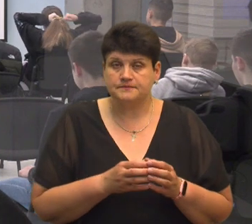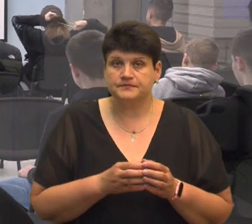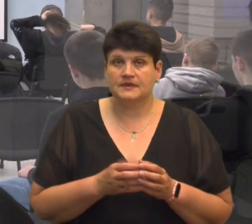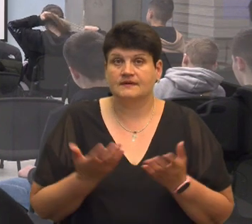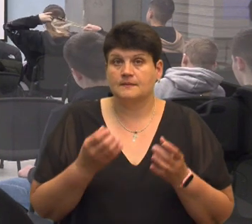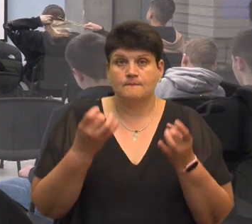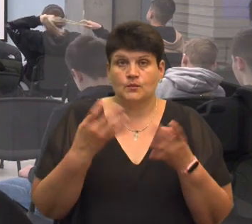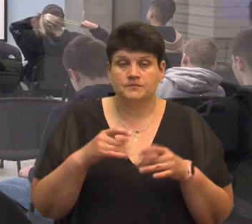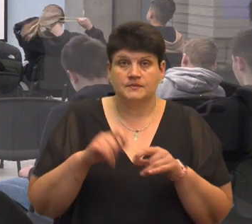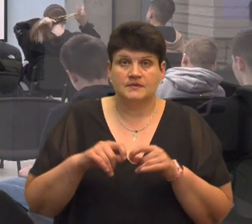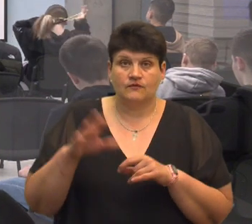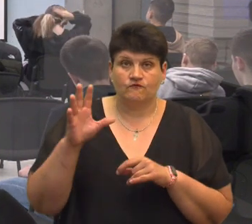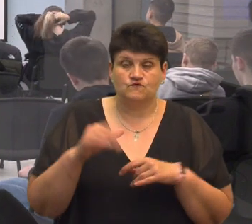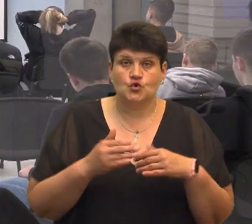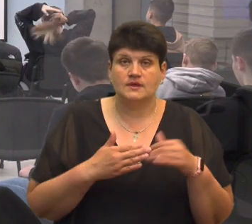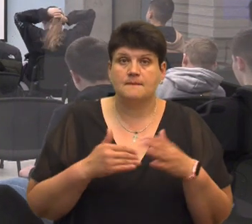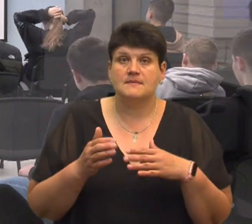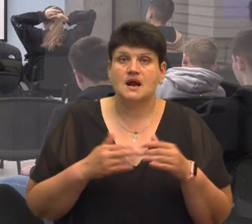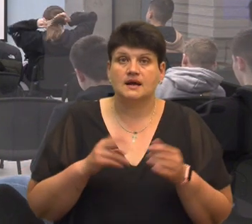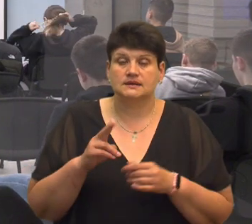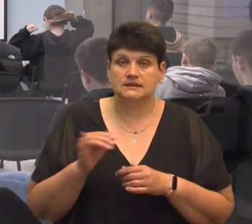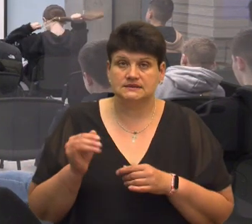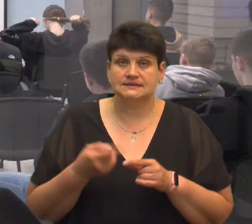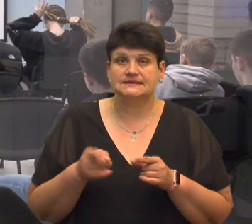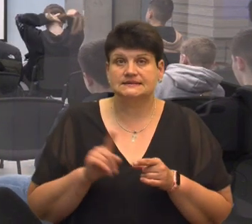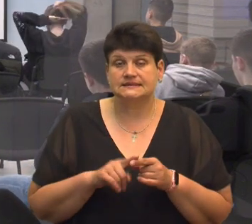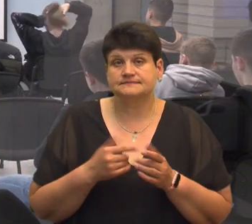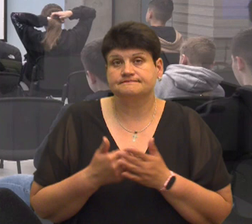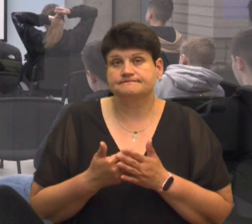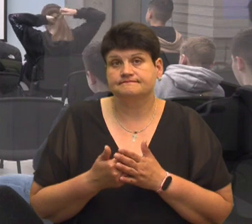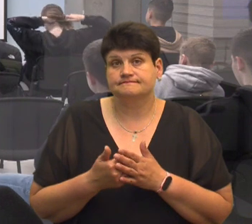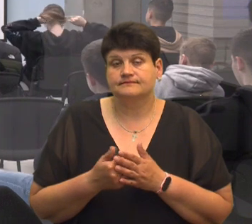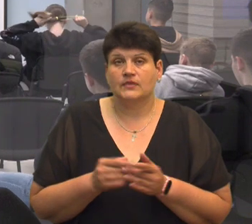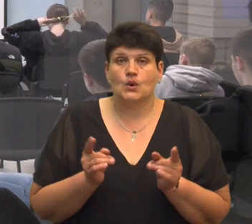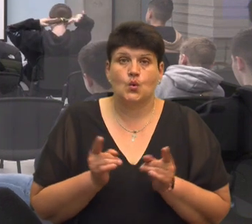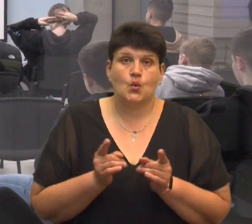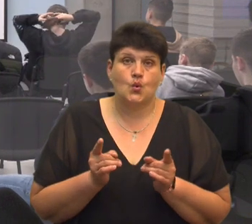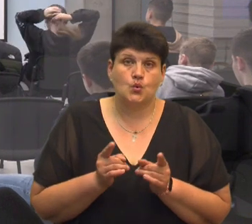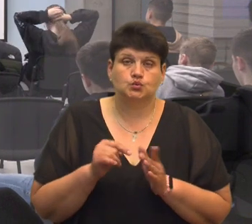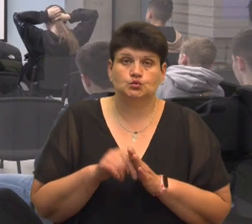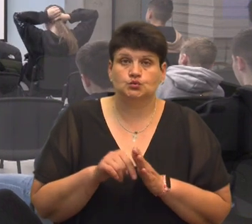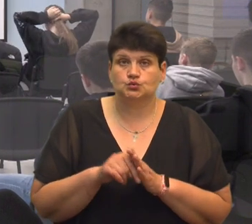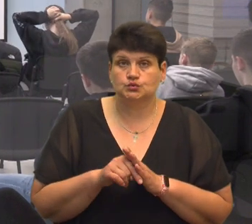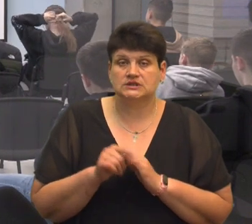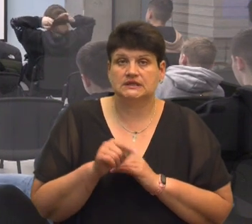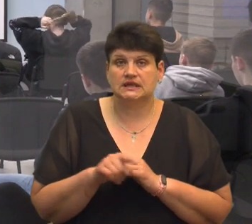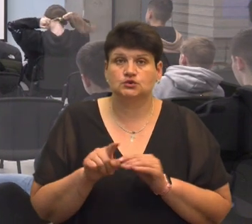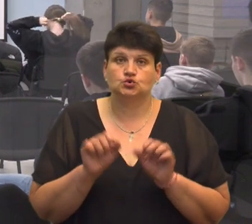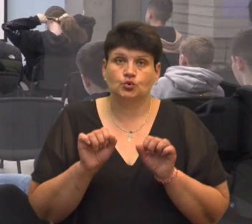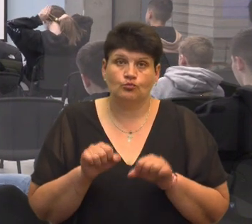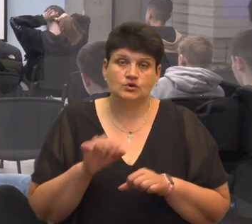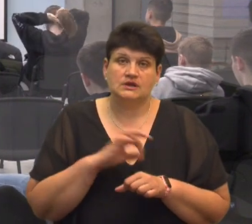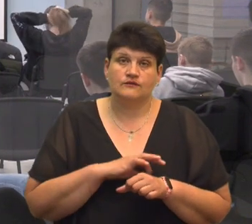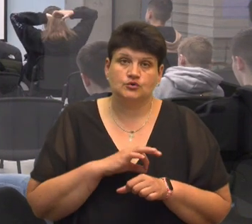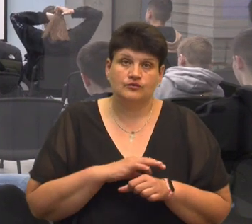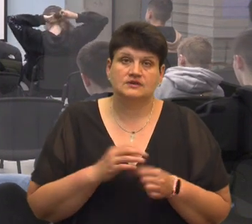це все перевіряють на практиці. Тобто, це такі ніби коротко, по суті, і то, що можна використовувати, просто